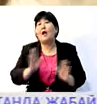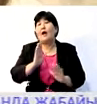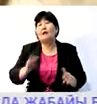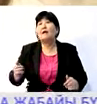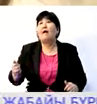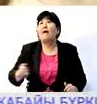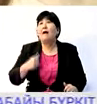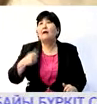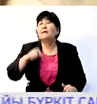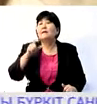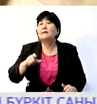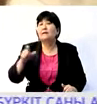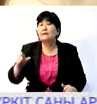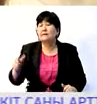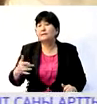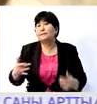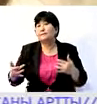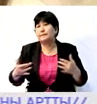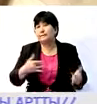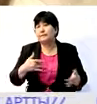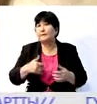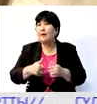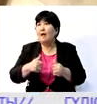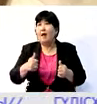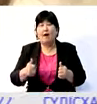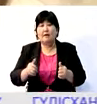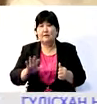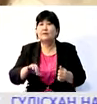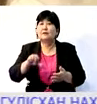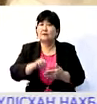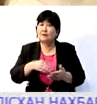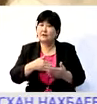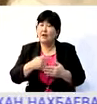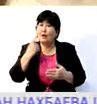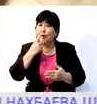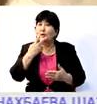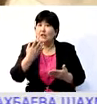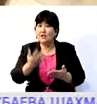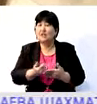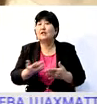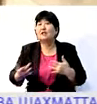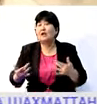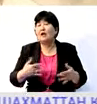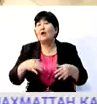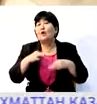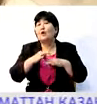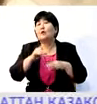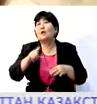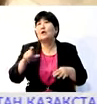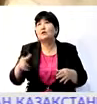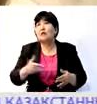Әскери адамдардың да өнерден қалыс емес екендігіне көзіміз жеткізеді. Осындай концерттер